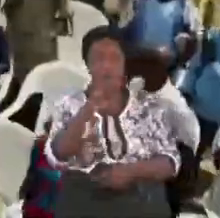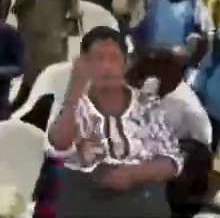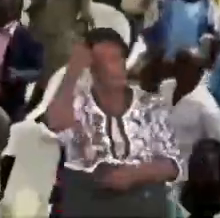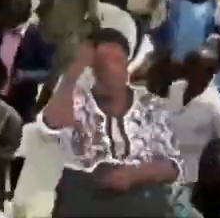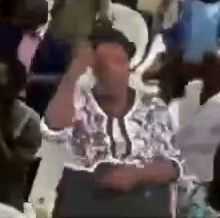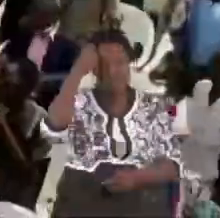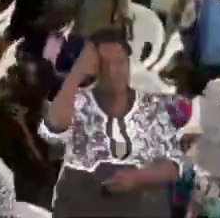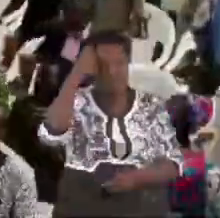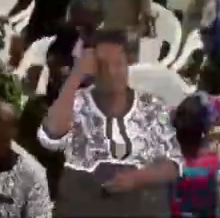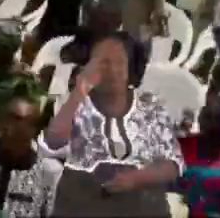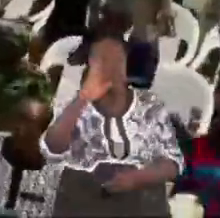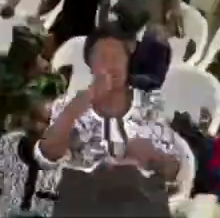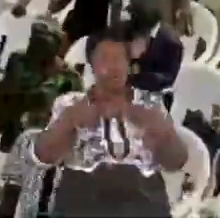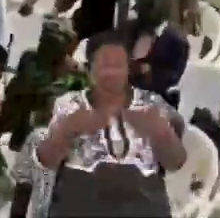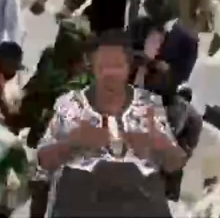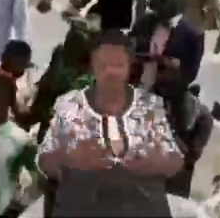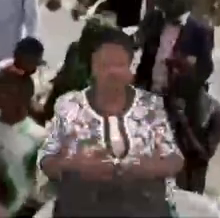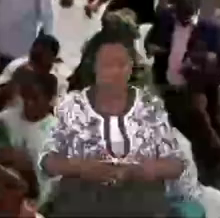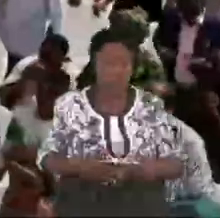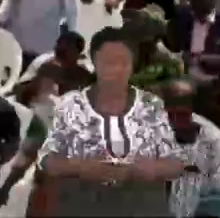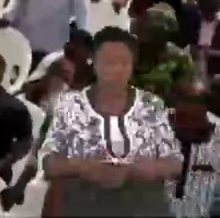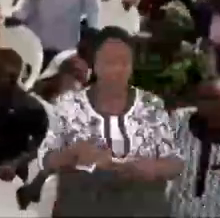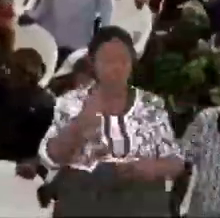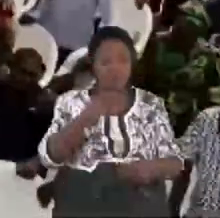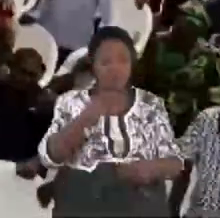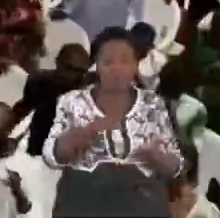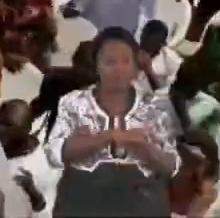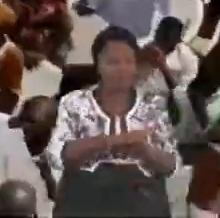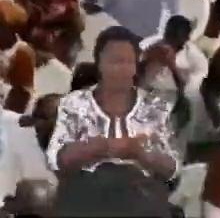esprit, il va purger, il va purifier,